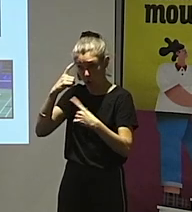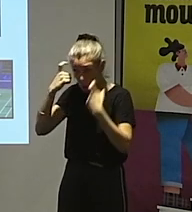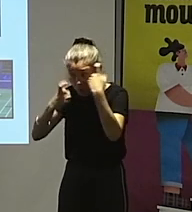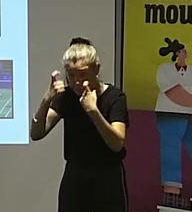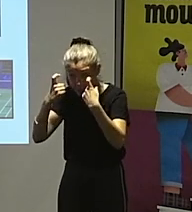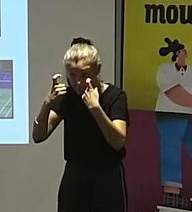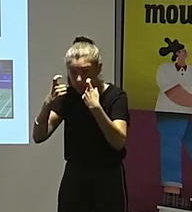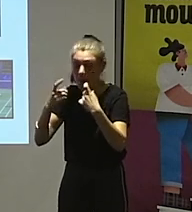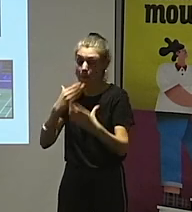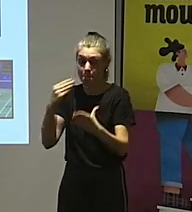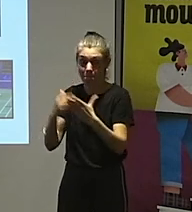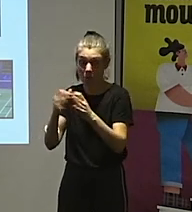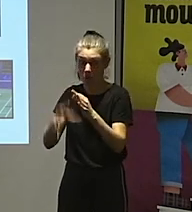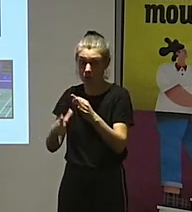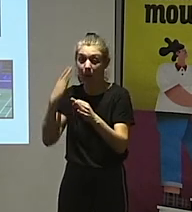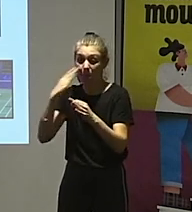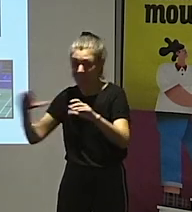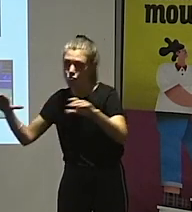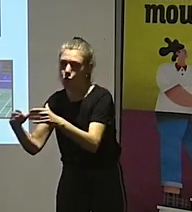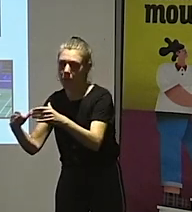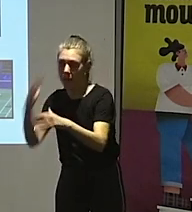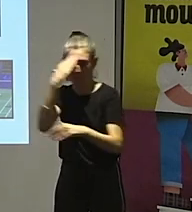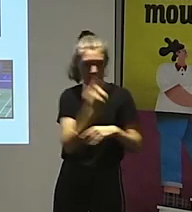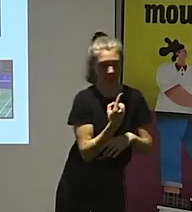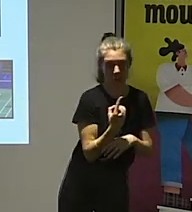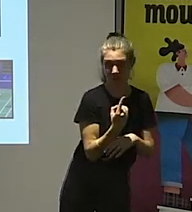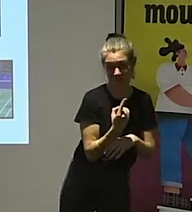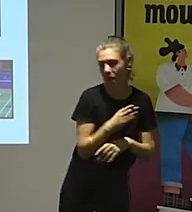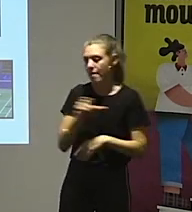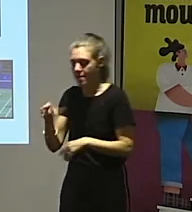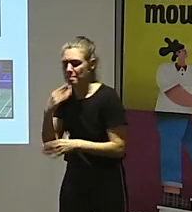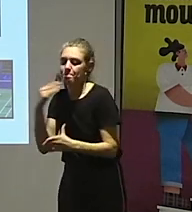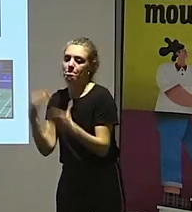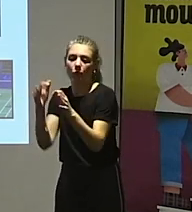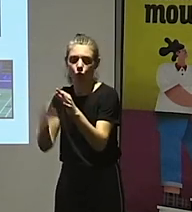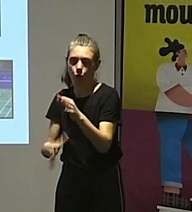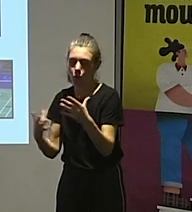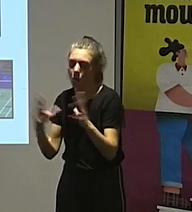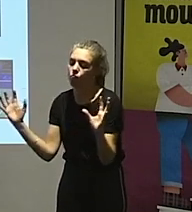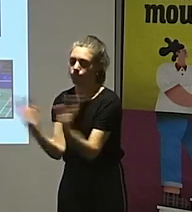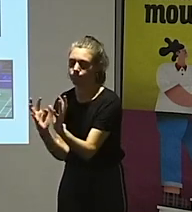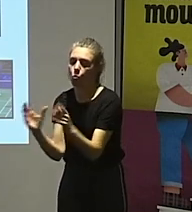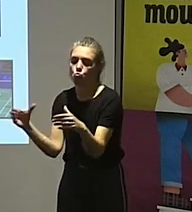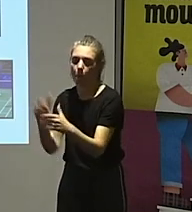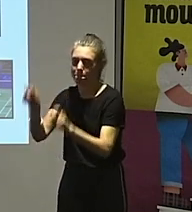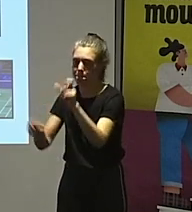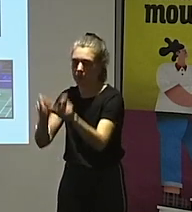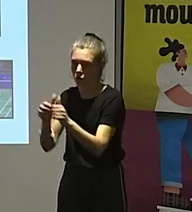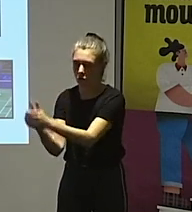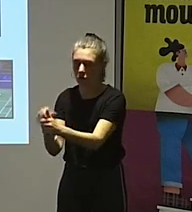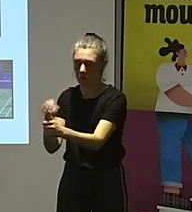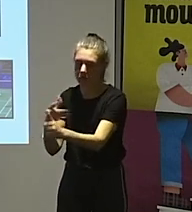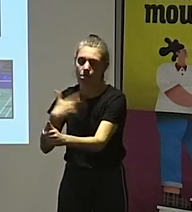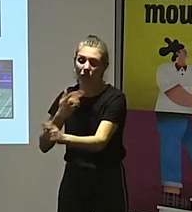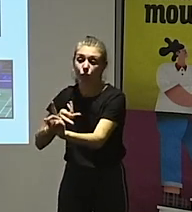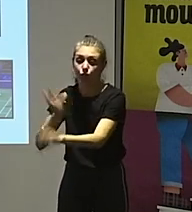fait en groupe que lorsqu'il est fait seul. Ça veut dire que si on fait ces activités de manière collective, on en tire encore plus de bénéfices.